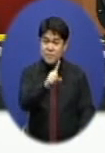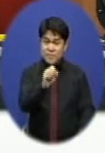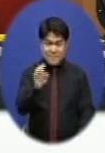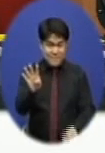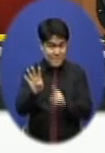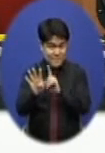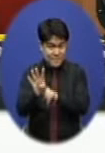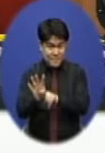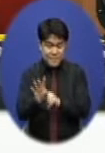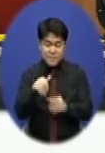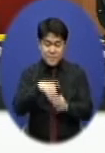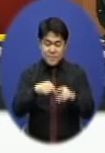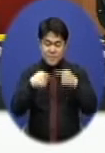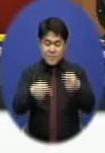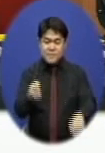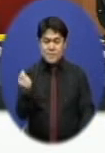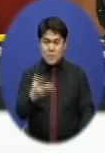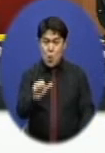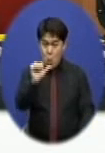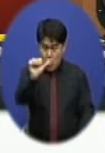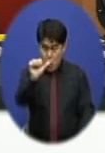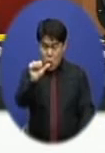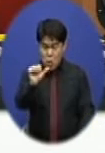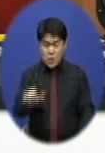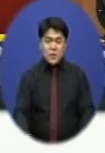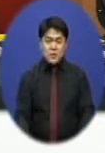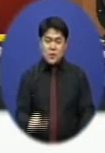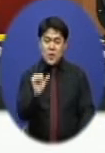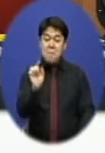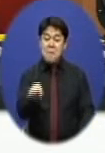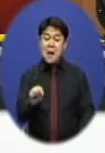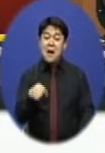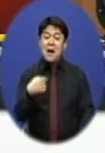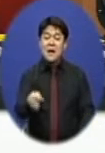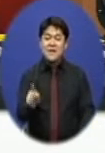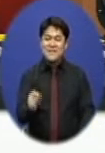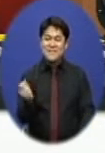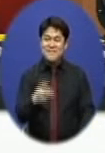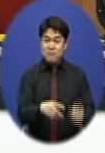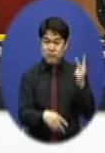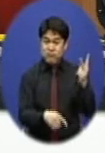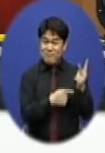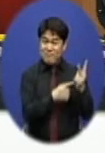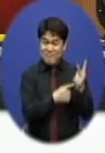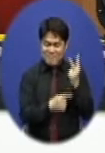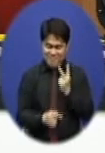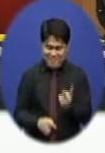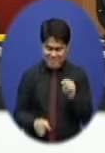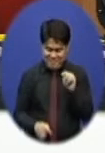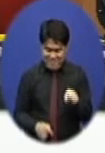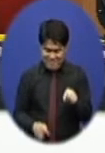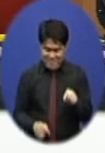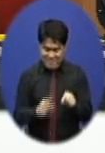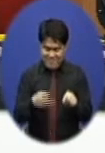060-608-1004번입니다. 네. 자 심사투표 번호가 5번. 5번이죠. 자 5번을 누르신 다음에 2번 참여자이기 때문에 네. 2번을 누르시고